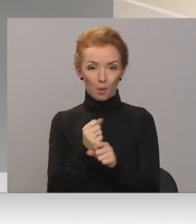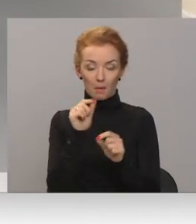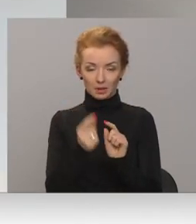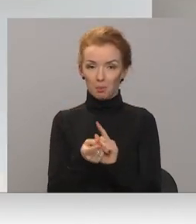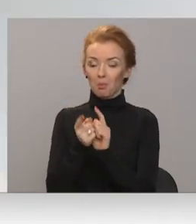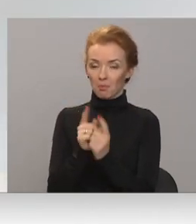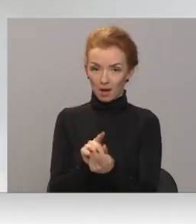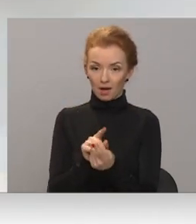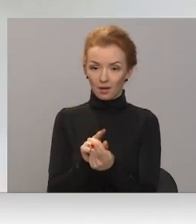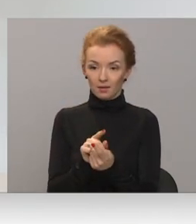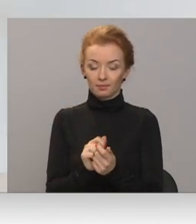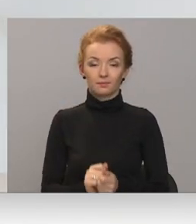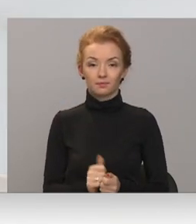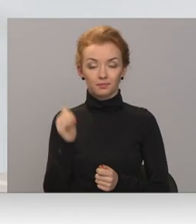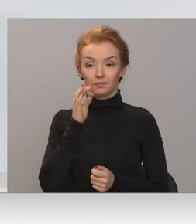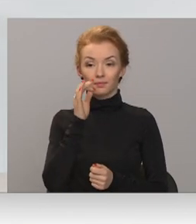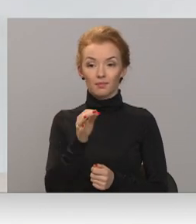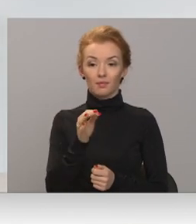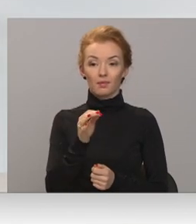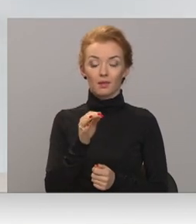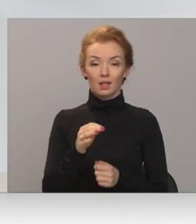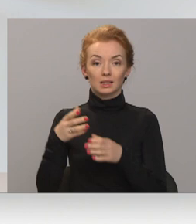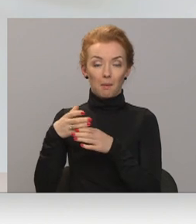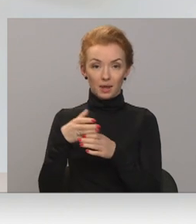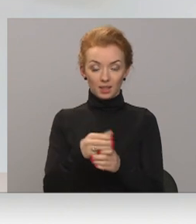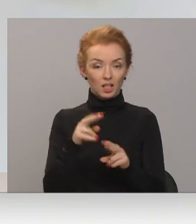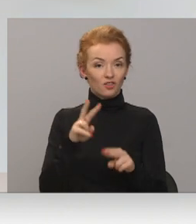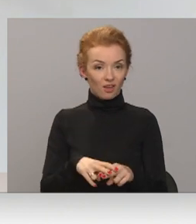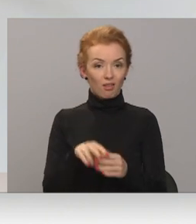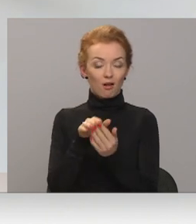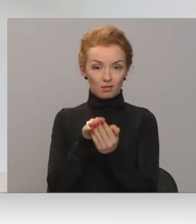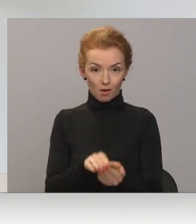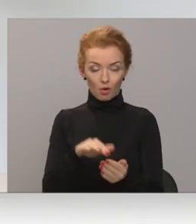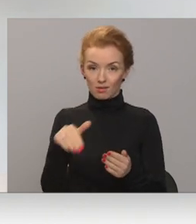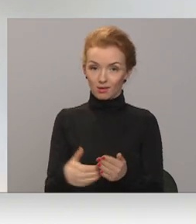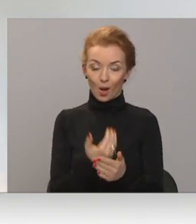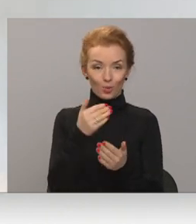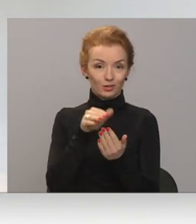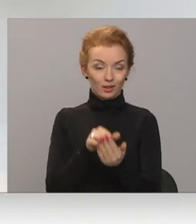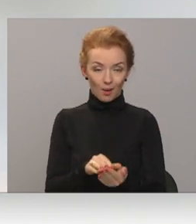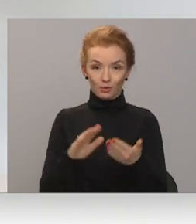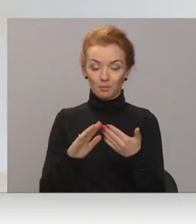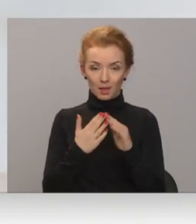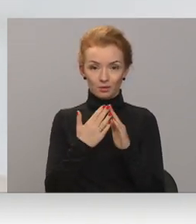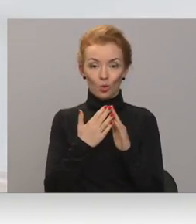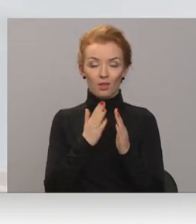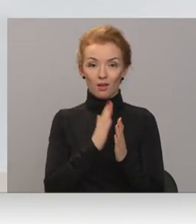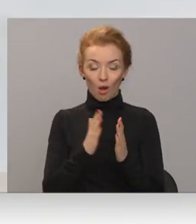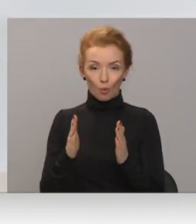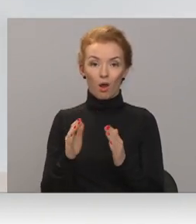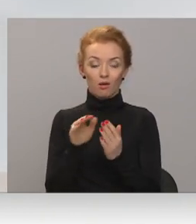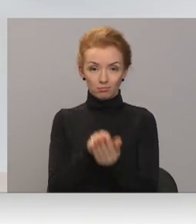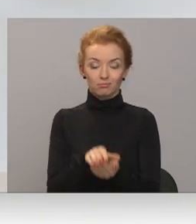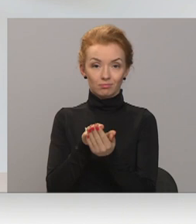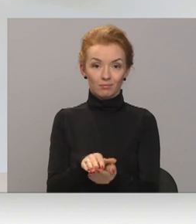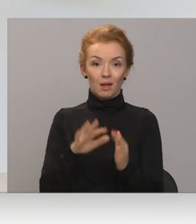mainoties. Pirmkārt, samazinās vieta kapos, jaunus kapus pilsēta regulāri ierīko, bet